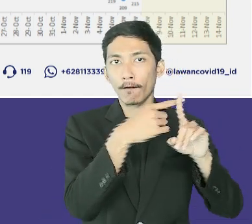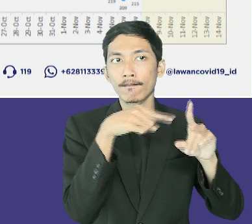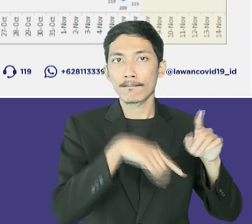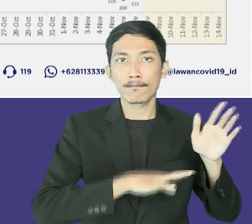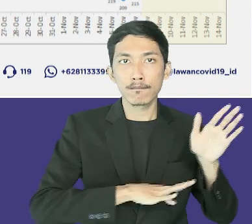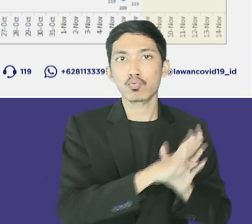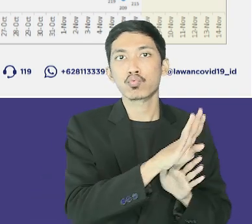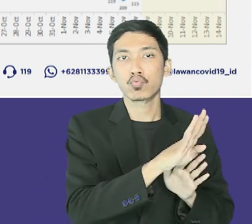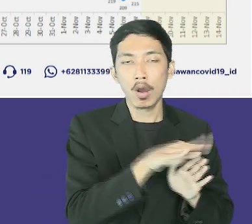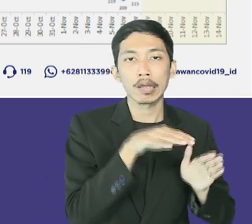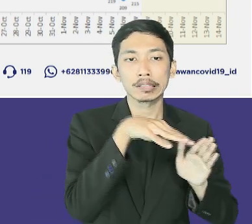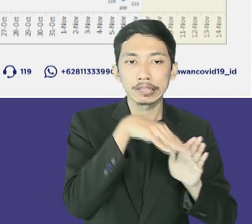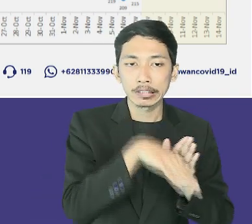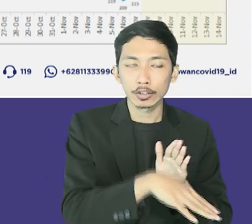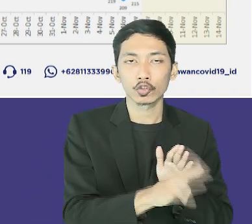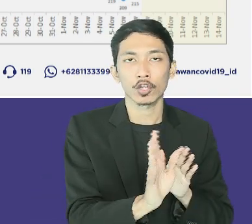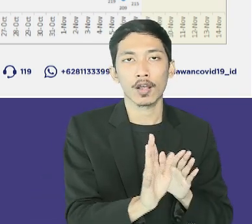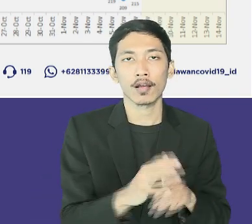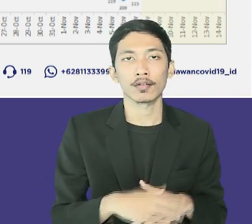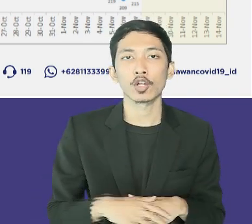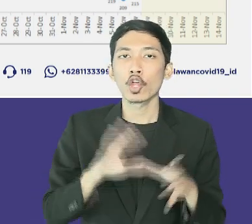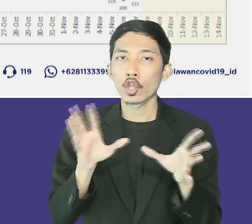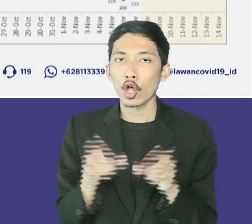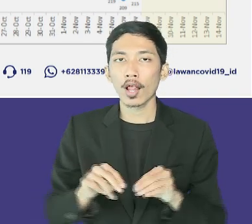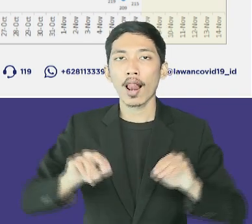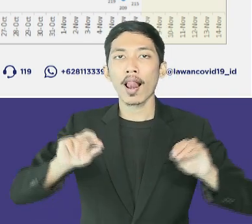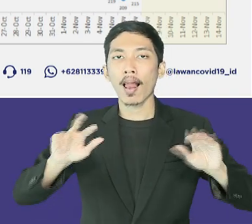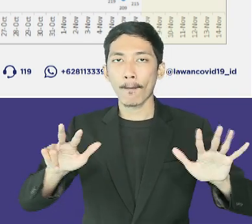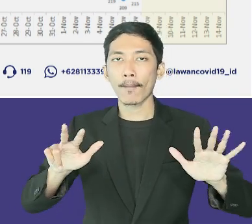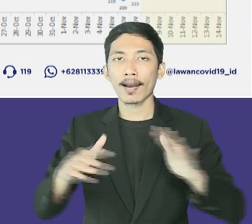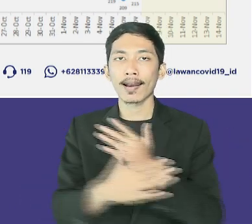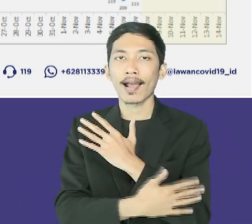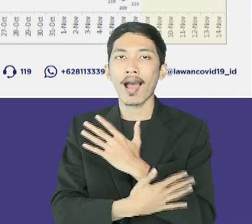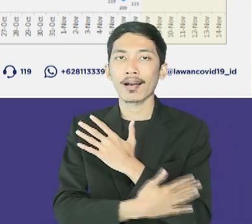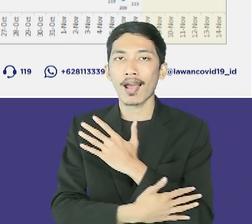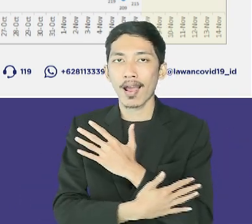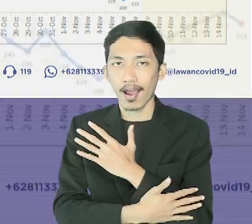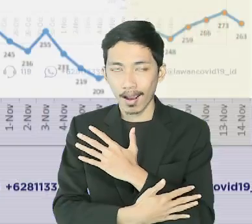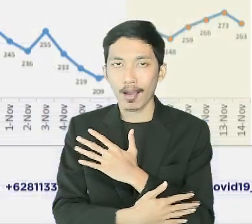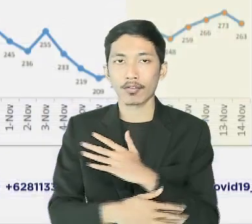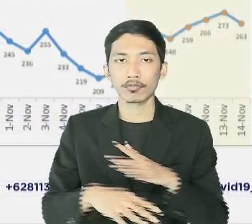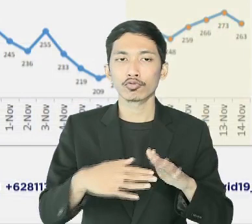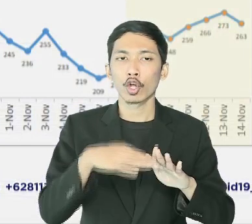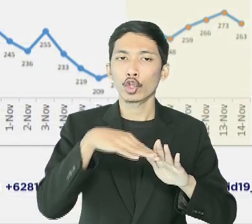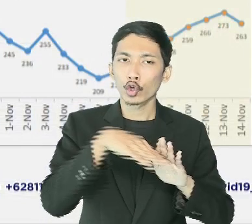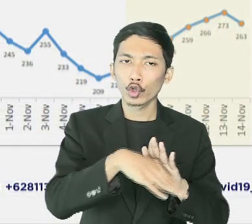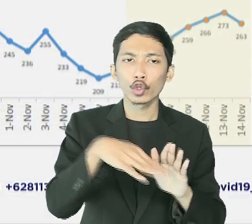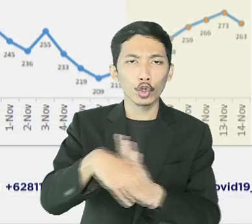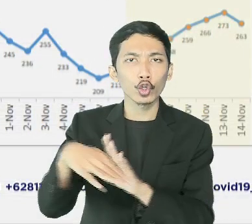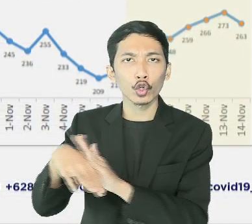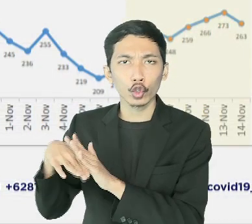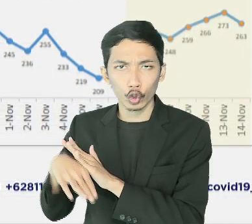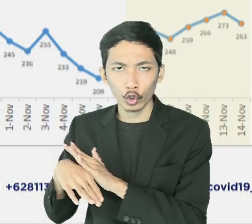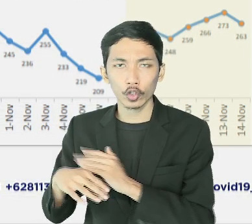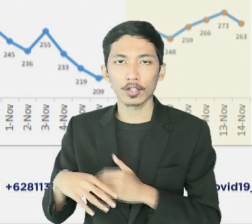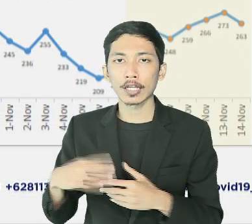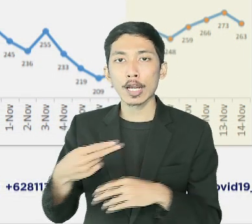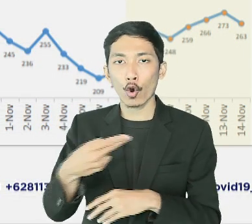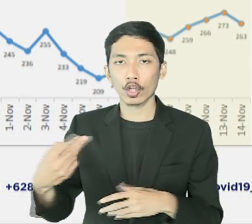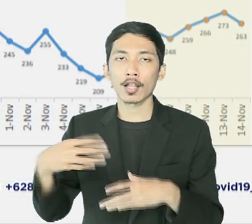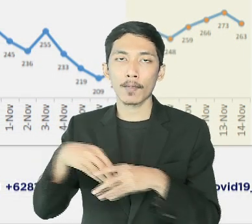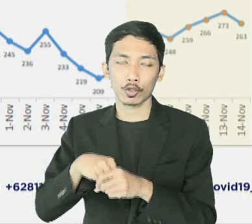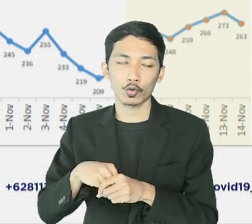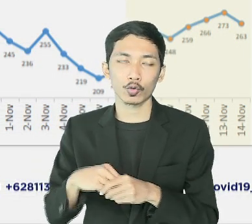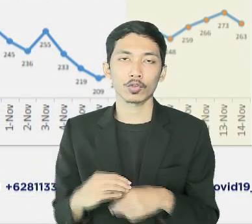tersebut, sebanyak 8 negara mengalami lonjakan kasus termasuk Indonesia. Negara-negara tersebut antara lain